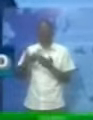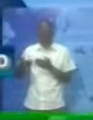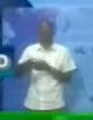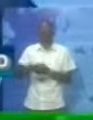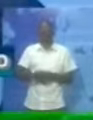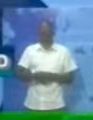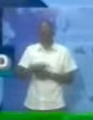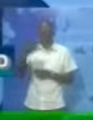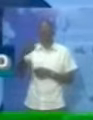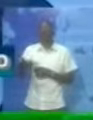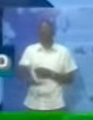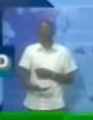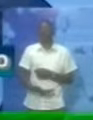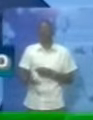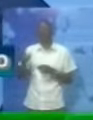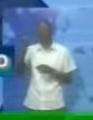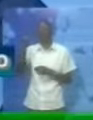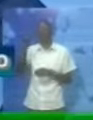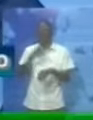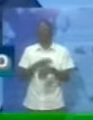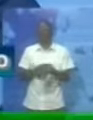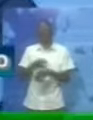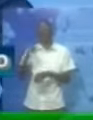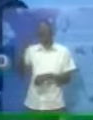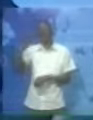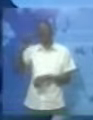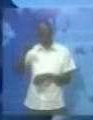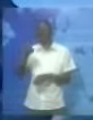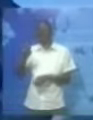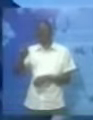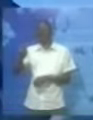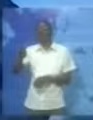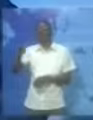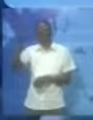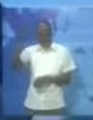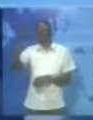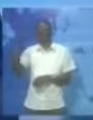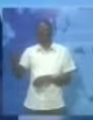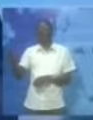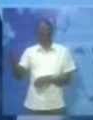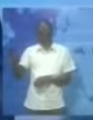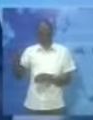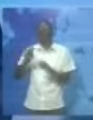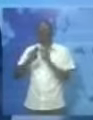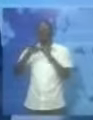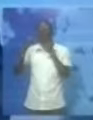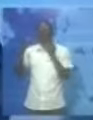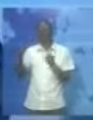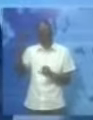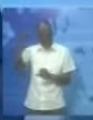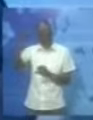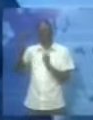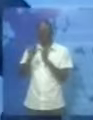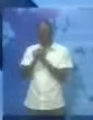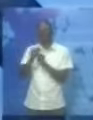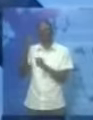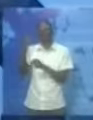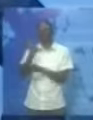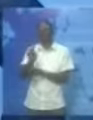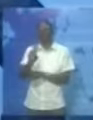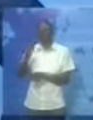Bonjour, bienvenue au 13h15 de la télévision du Burkina. Tout de suite, la page FESPACO avec